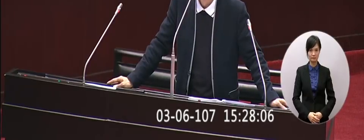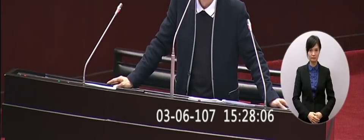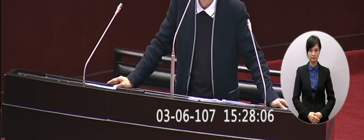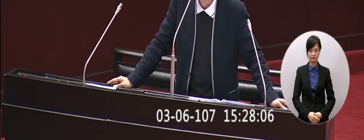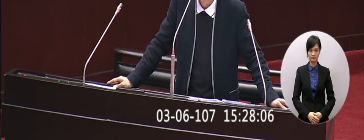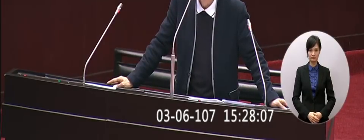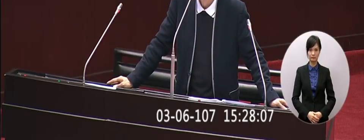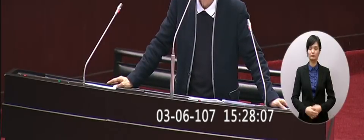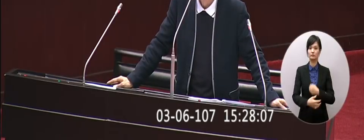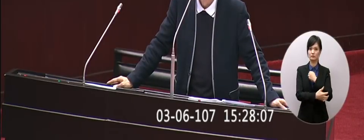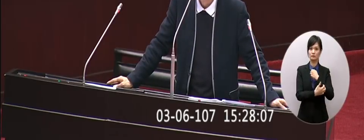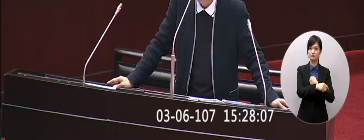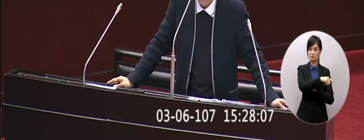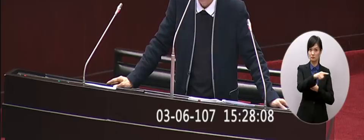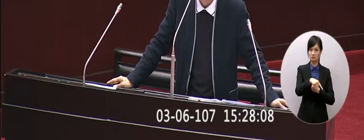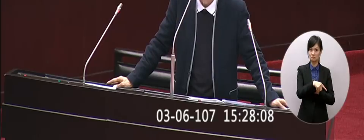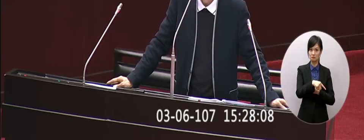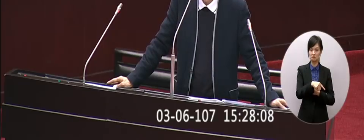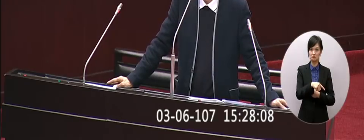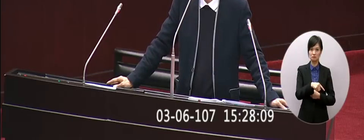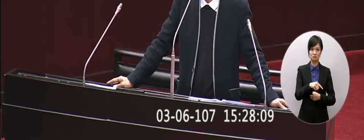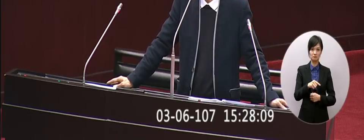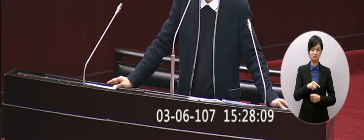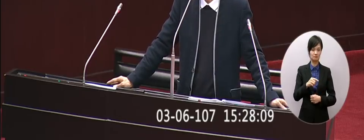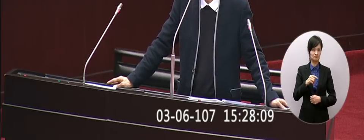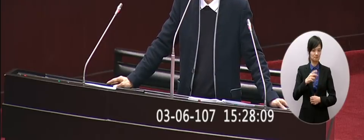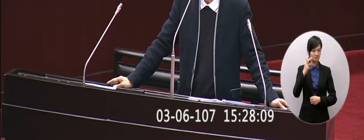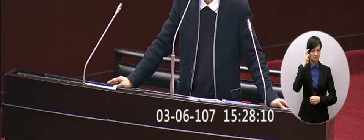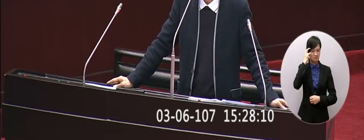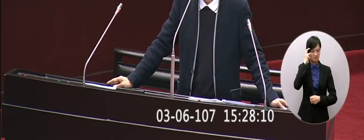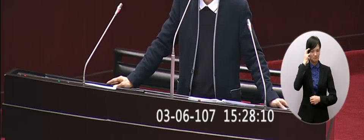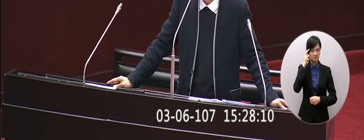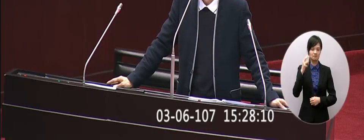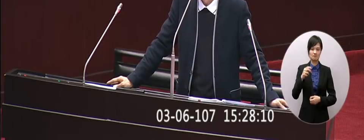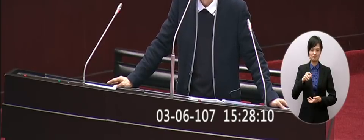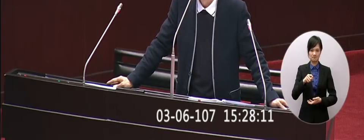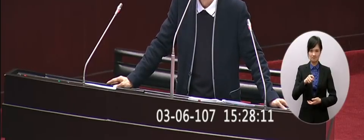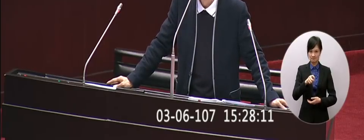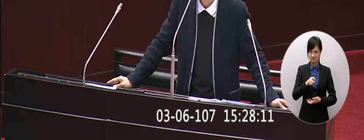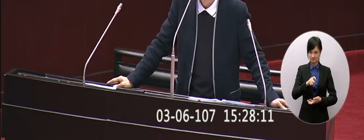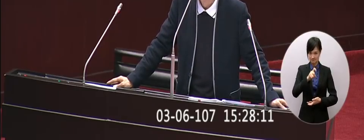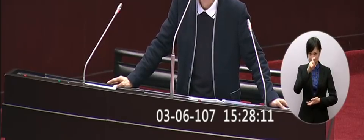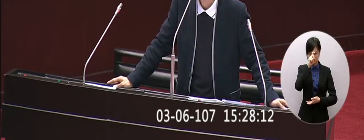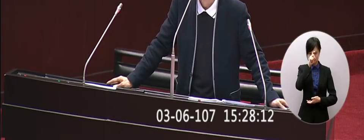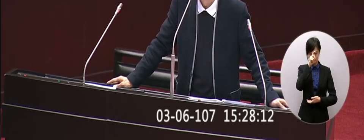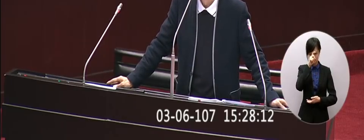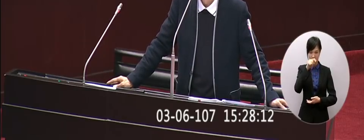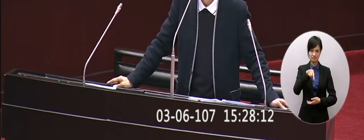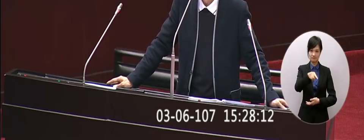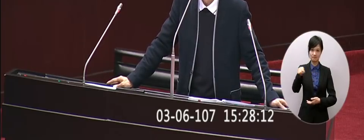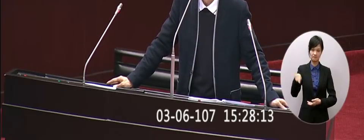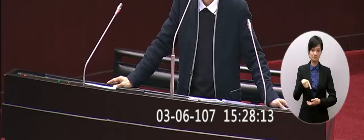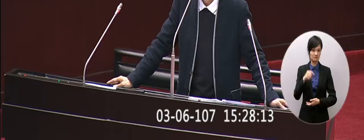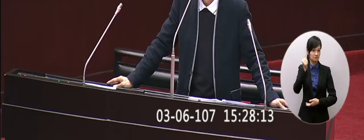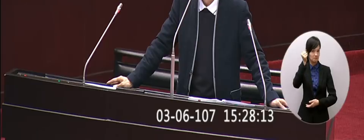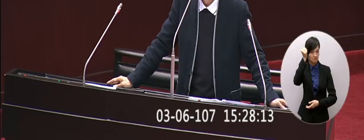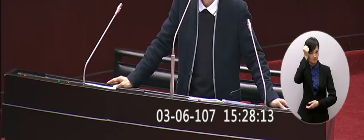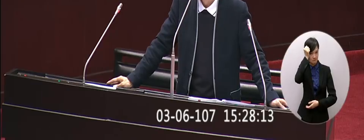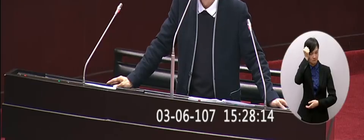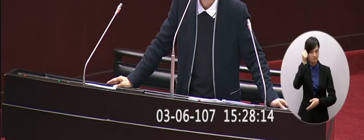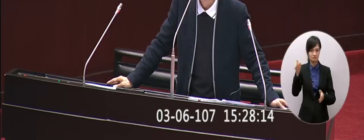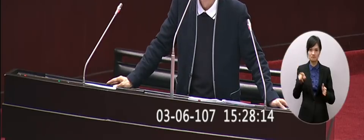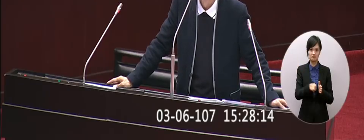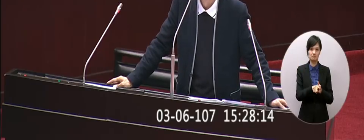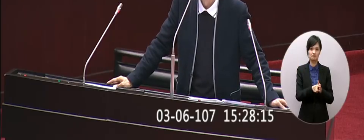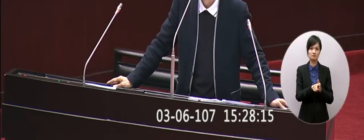他们拒绝被遗忘的声音，因为他们拒绝被遗忘的声音，经